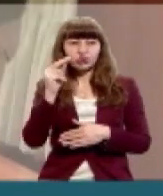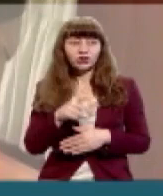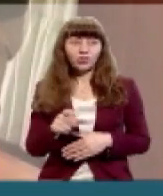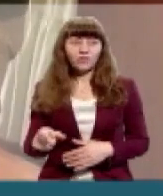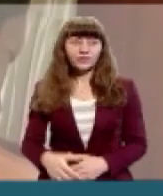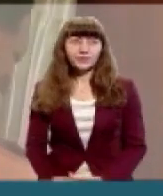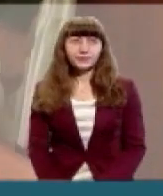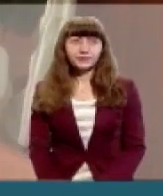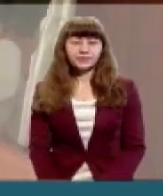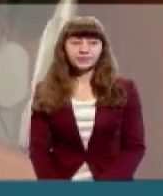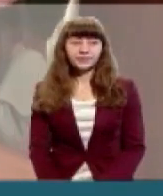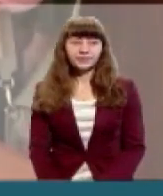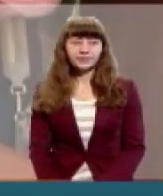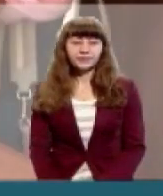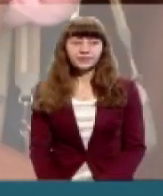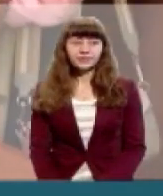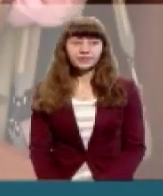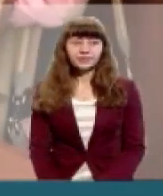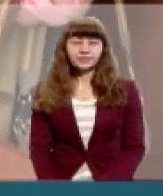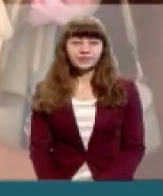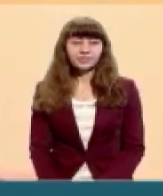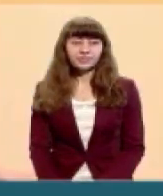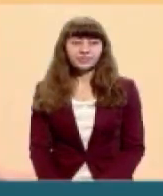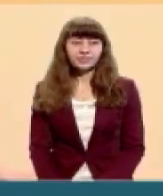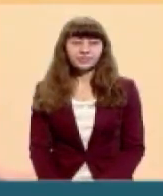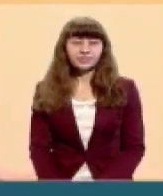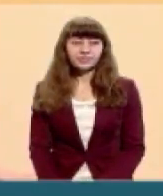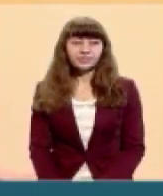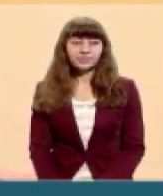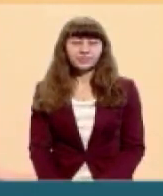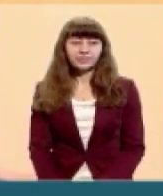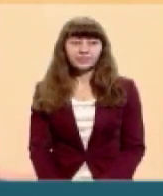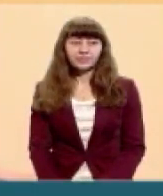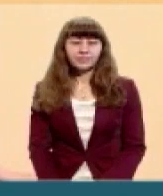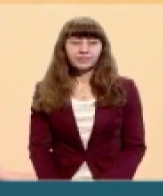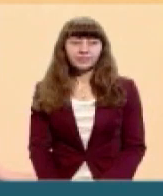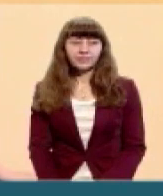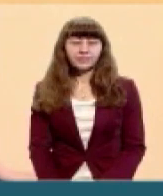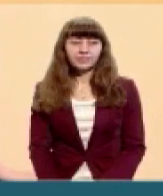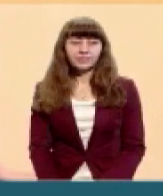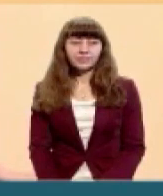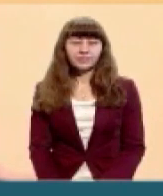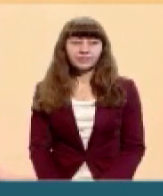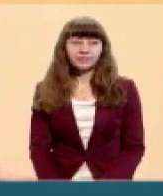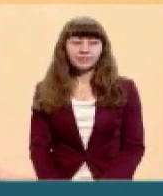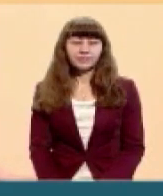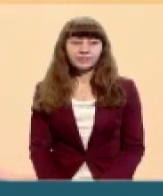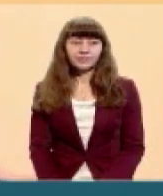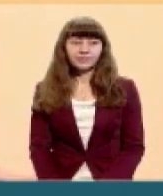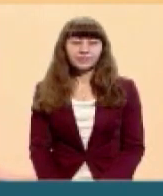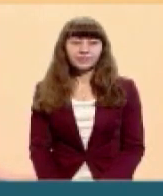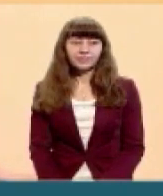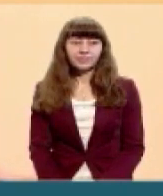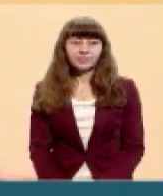шара шамамен 30-ға жоқ студенттердің басын біріктірді. Театрдың ғимараты өзі бір қаламыздың бір әсем ғимараттардың